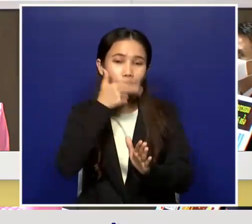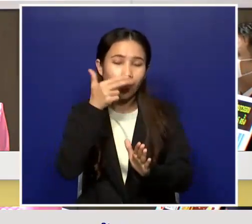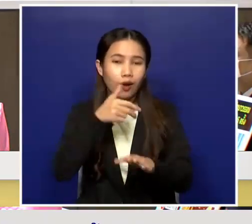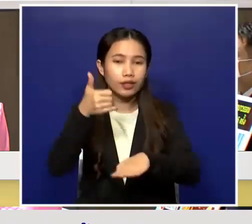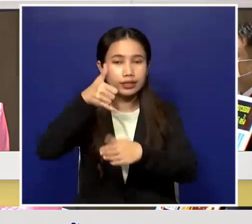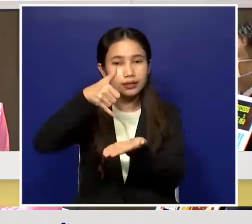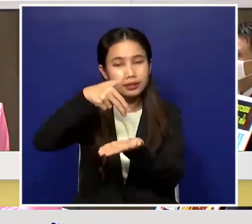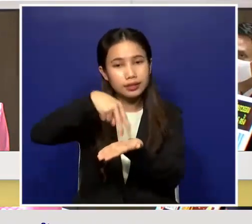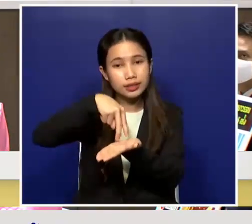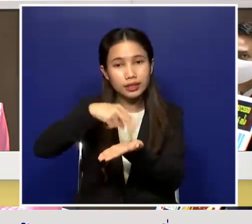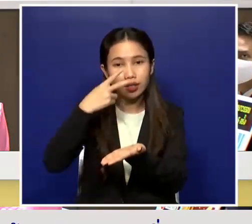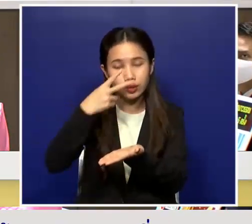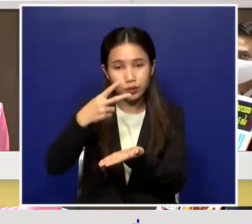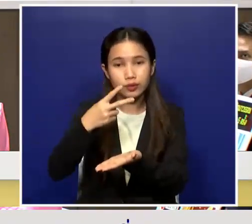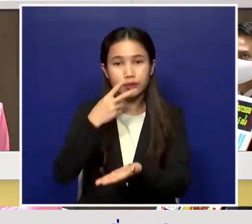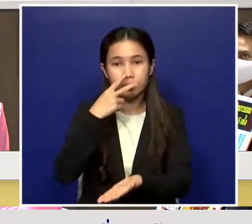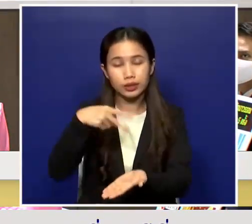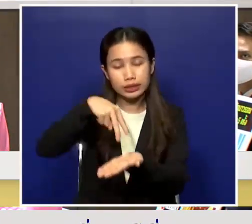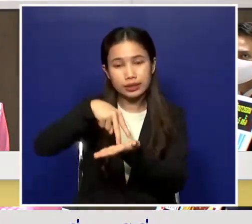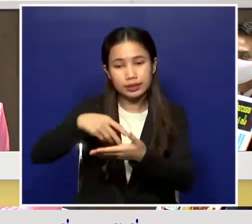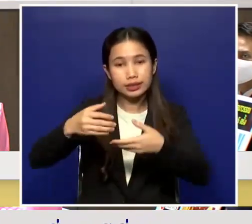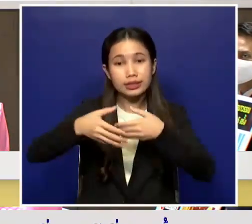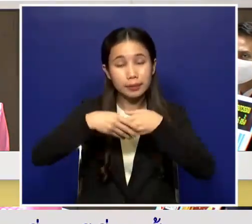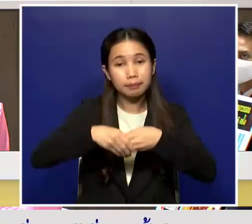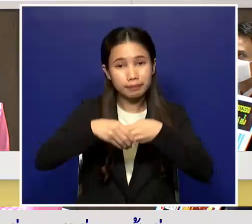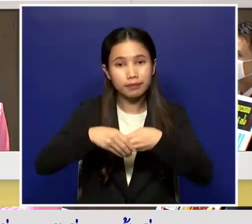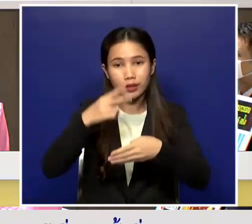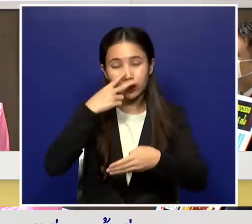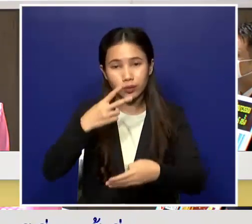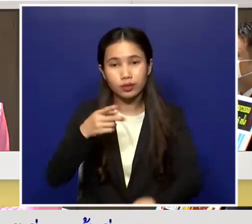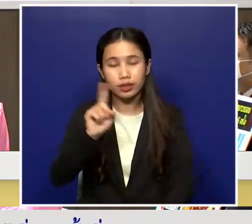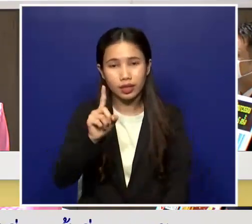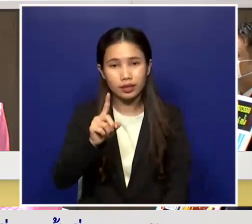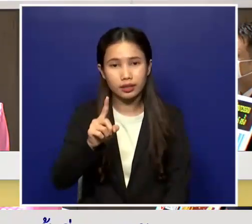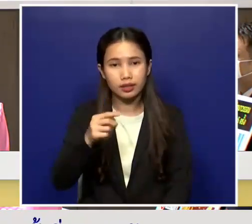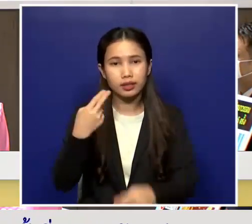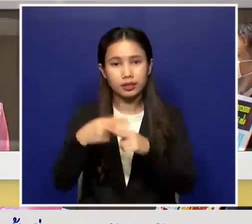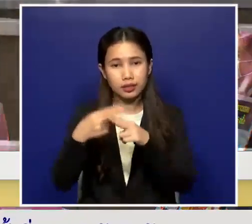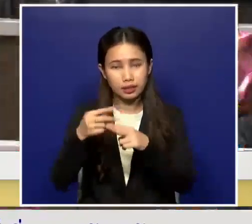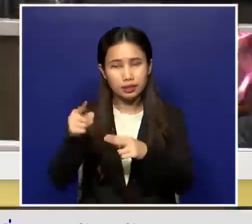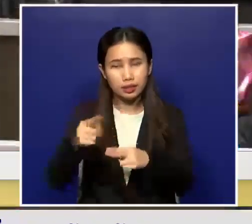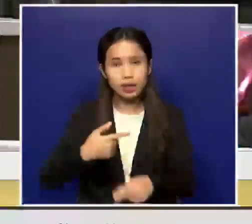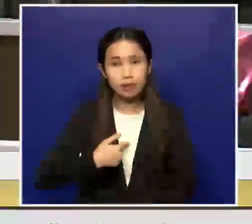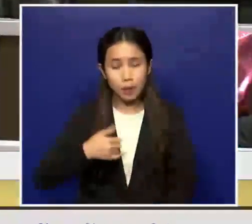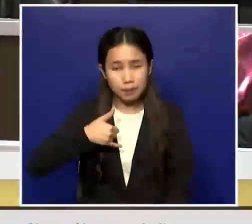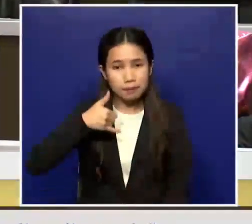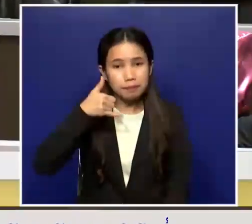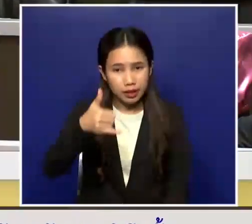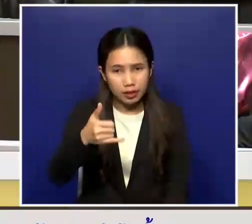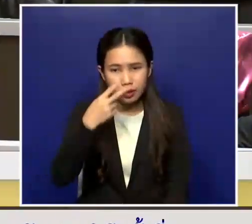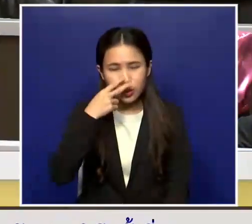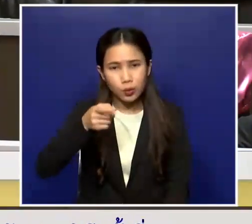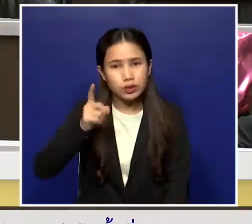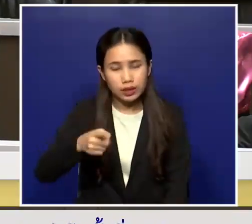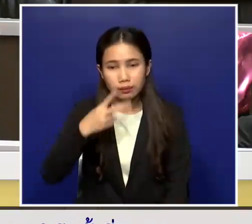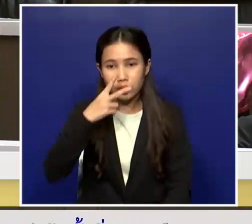องซูมหน่อยนะครับเห็นไหมคนหล่อๆที่ยืนจับมือกระถางเนี่ยก็คือนายสรัญวุฒิสรัญเกตเองผมไปถึงยูเครนเลยไปดูถึงในค่